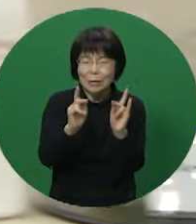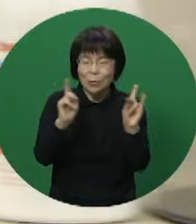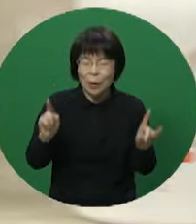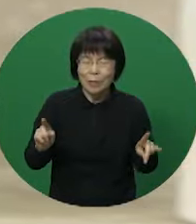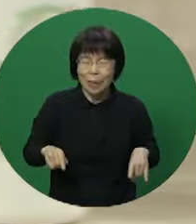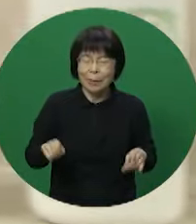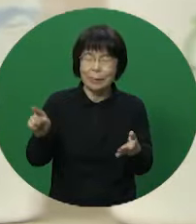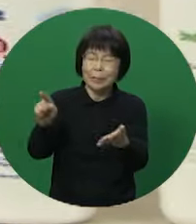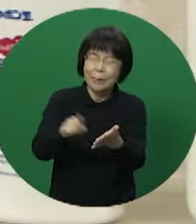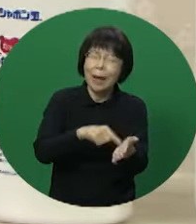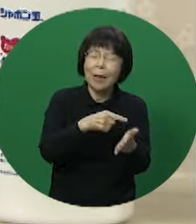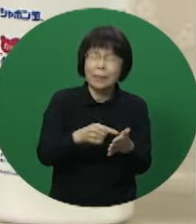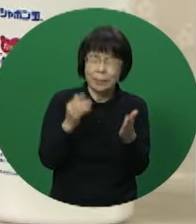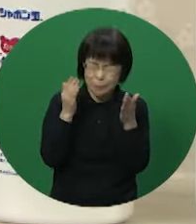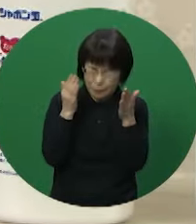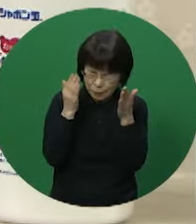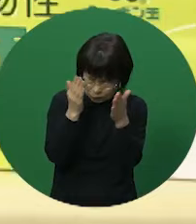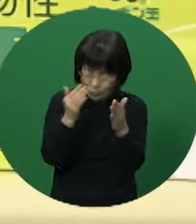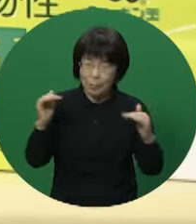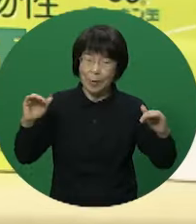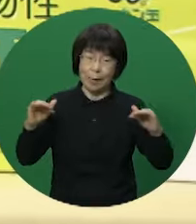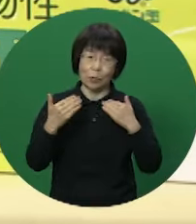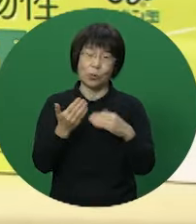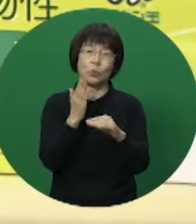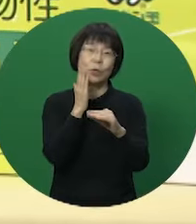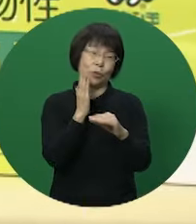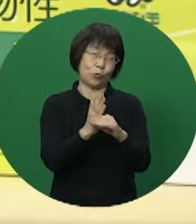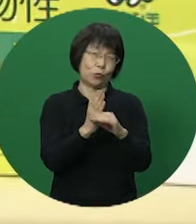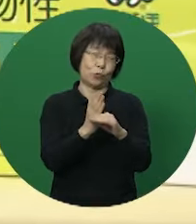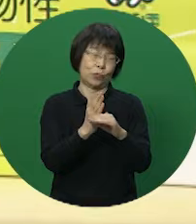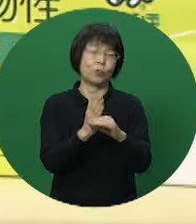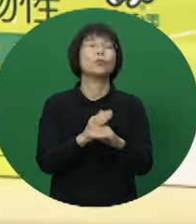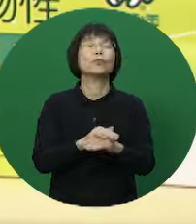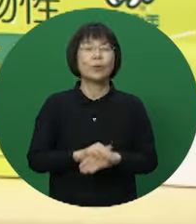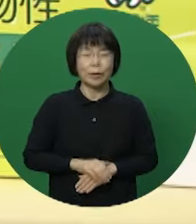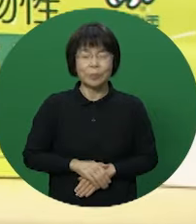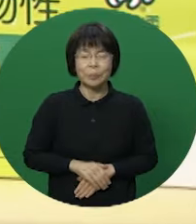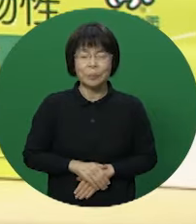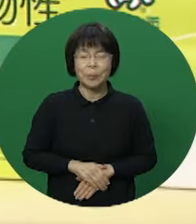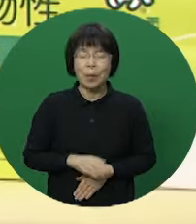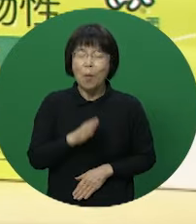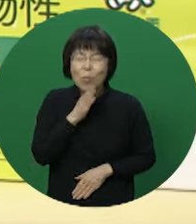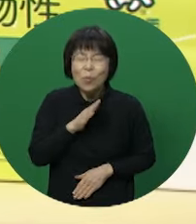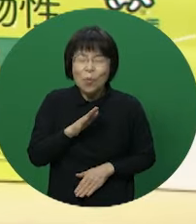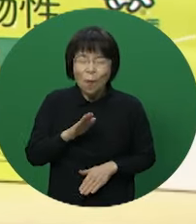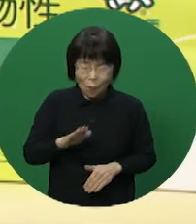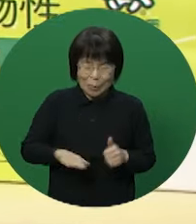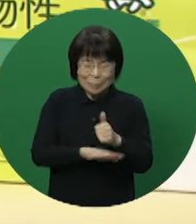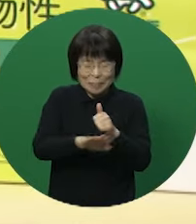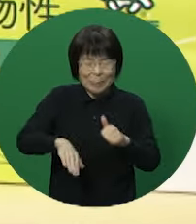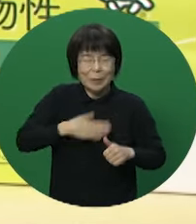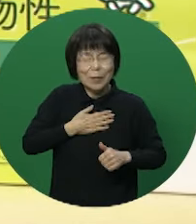の課題解決に取り組んでいるんですね。 ということで今回は SDGs 未来都市北九州